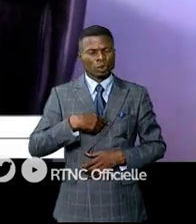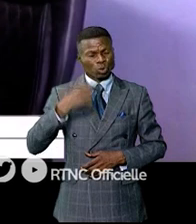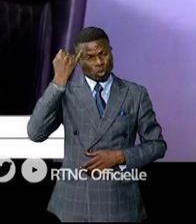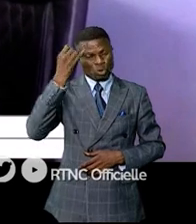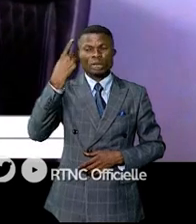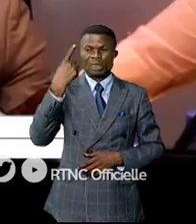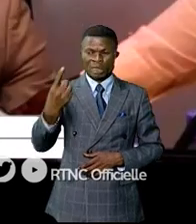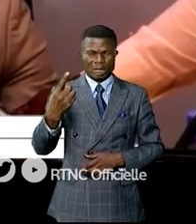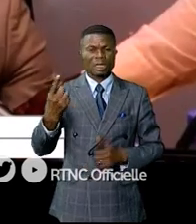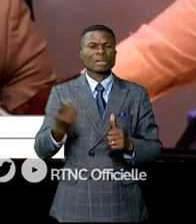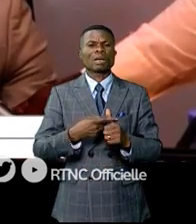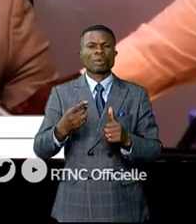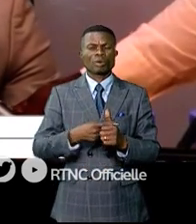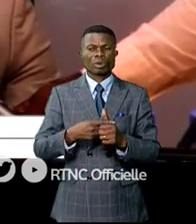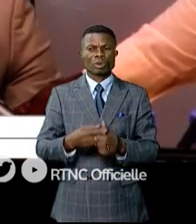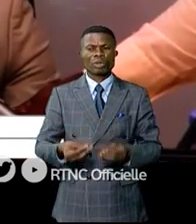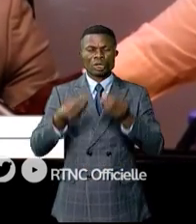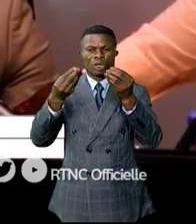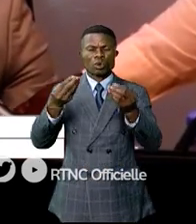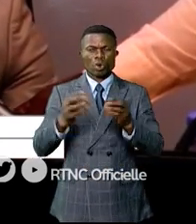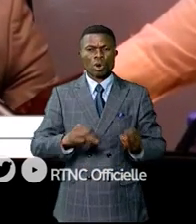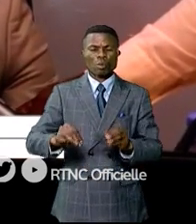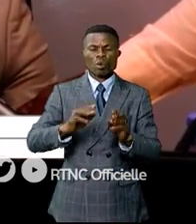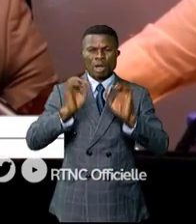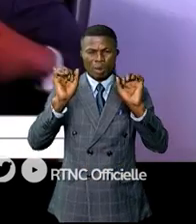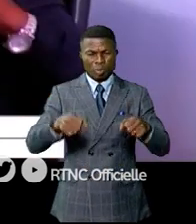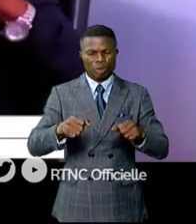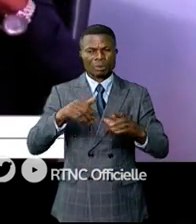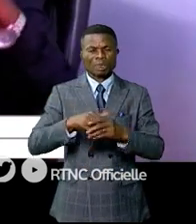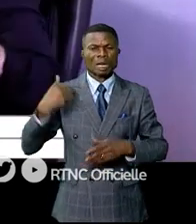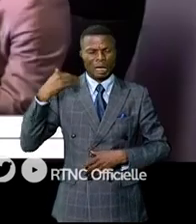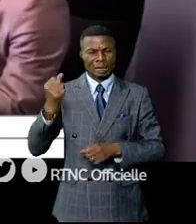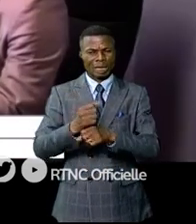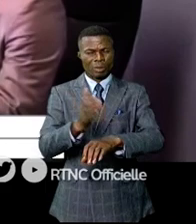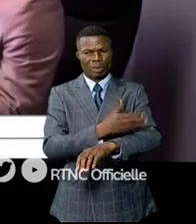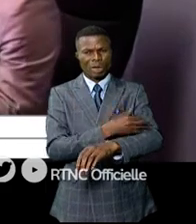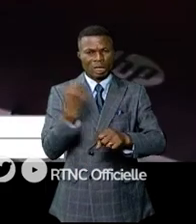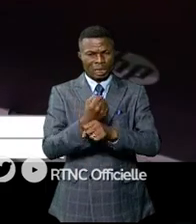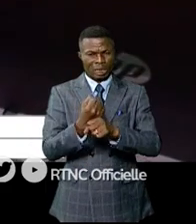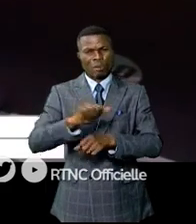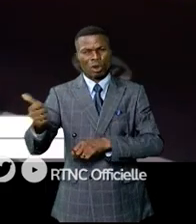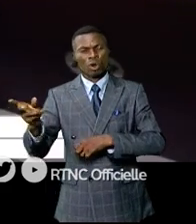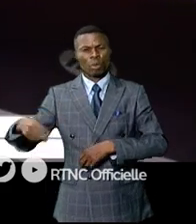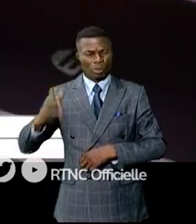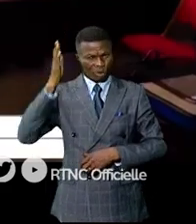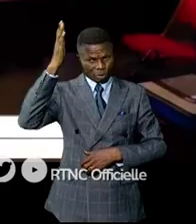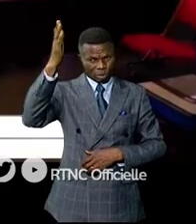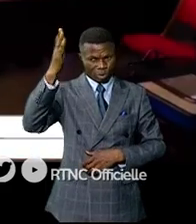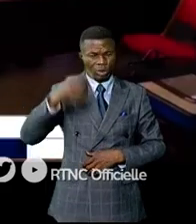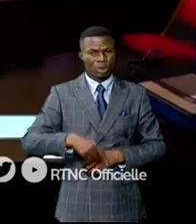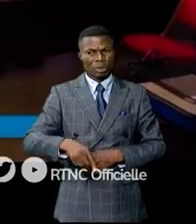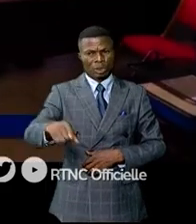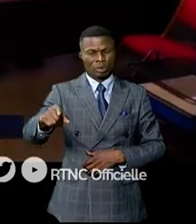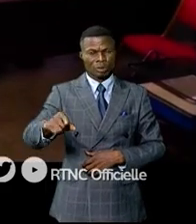soucis, c'est donner le plus possible à l'État. Le même travail sera effectué dans d'autres provinces issues